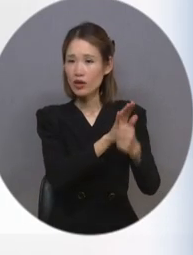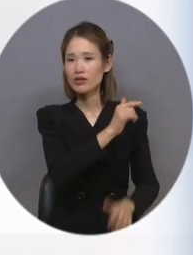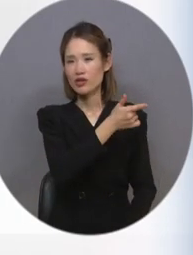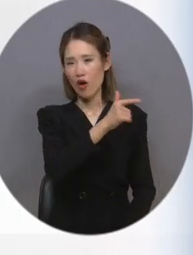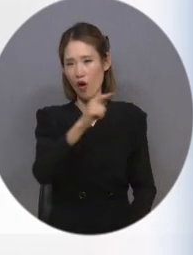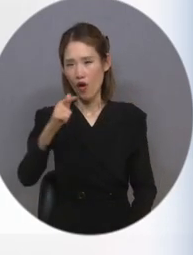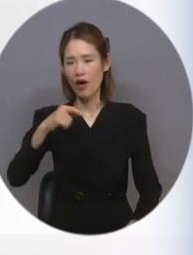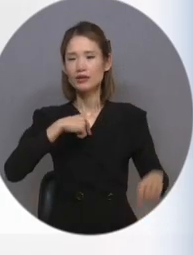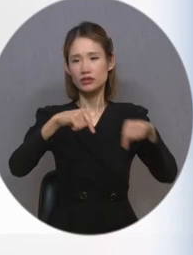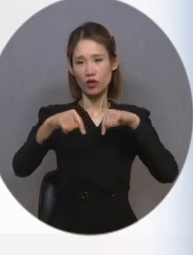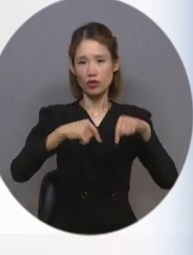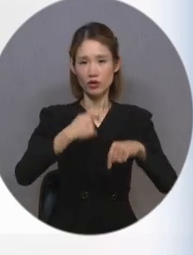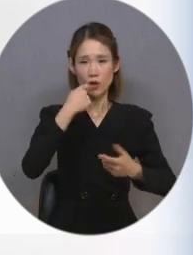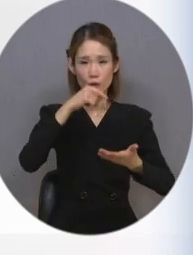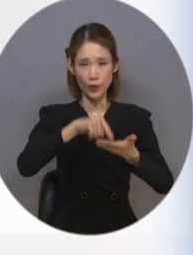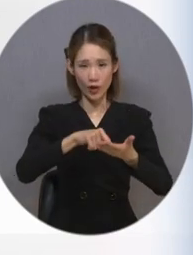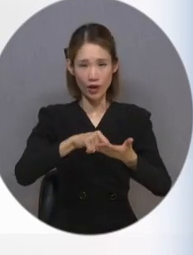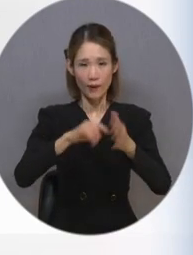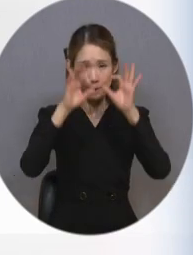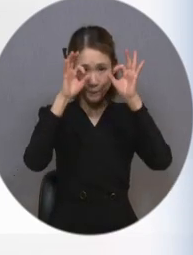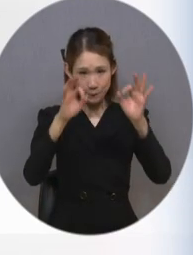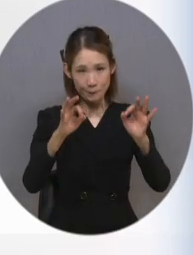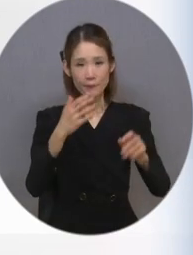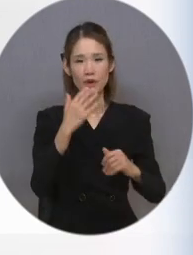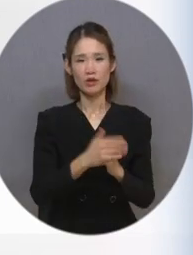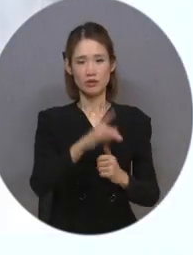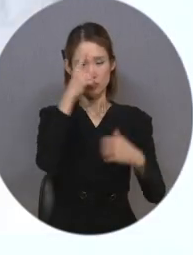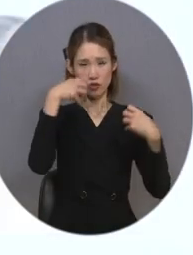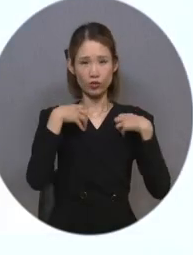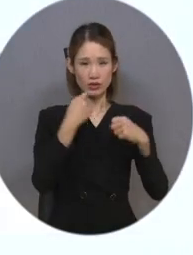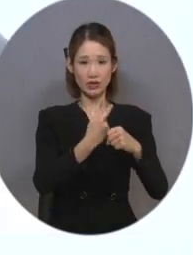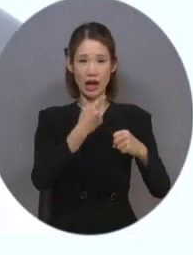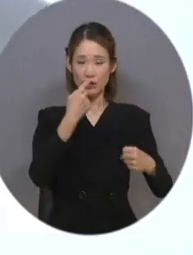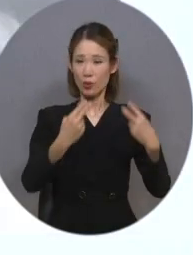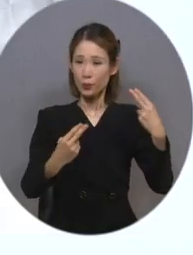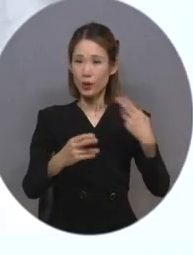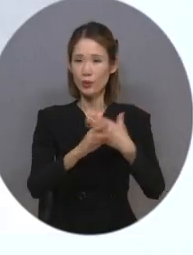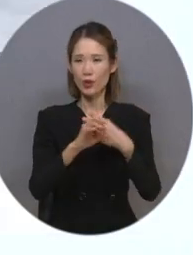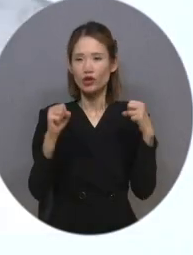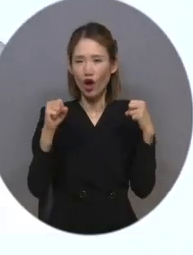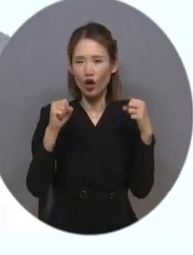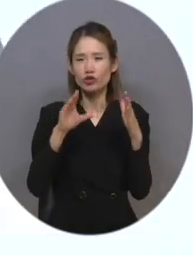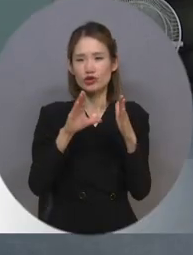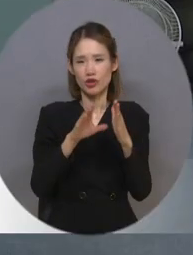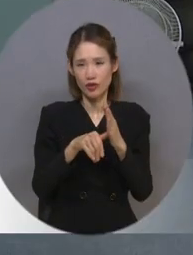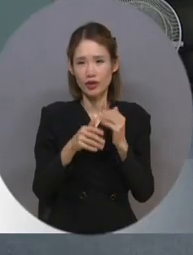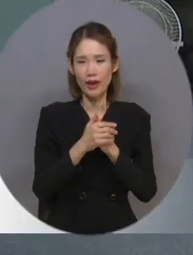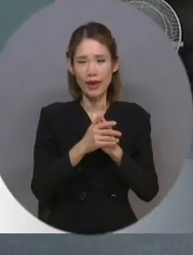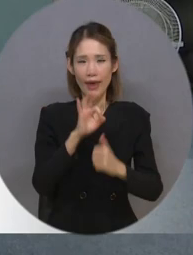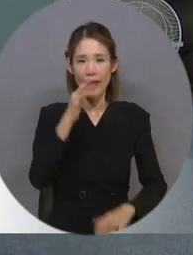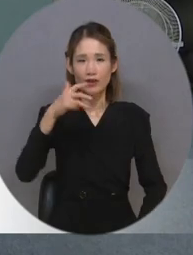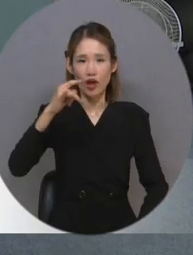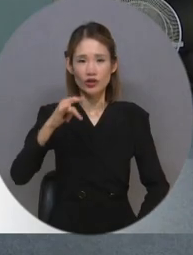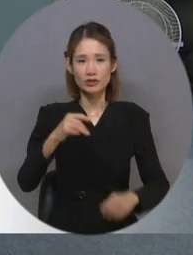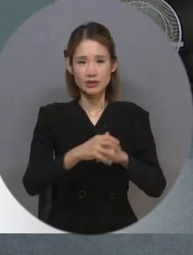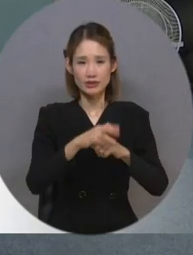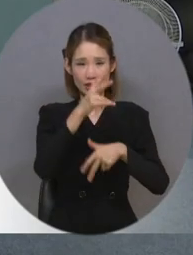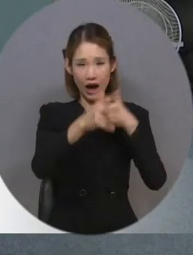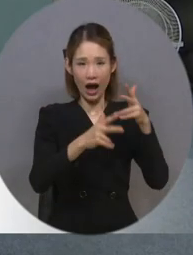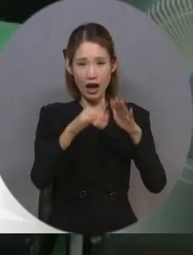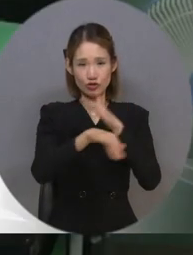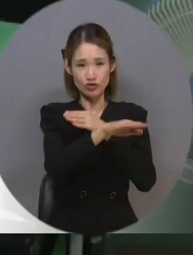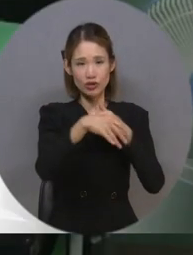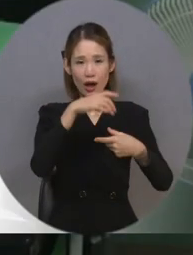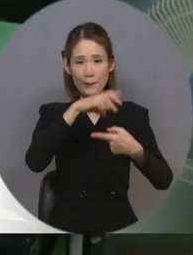정책을 쉽게 확인할 수 있습니다 정부는 지난해 대비 동절기 에너지 상품권 가구당 평균